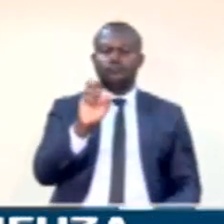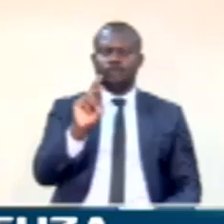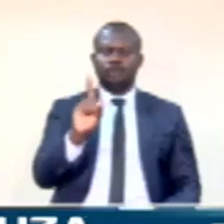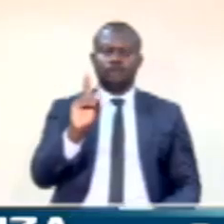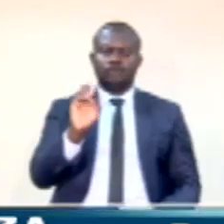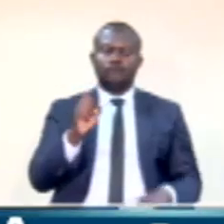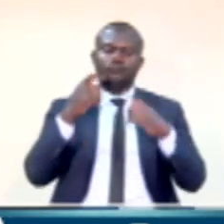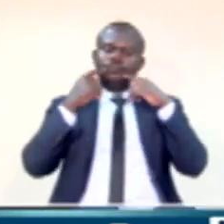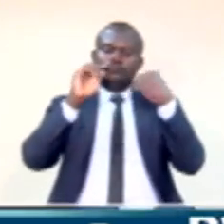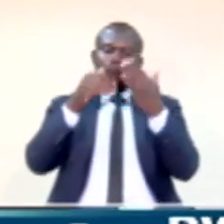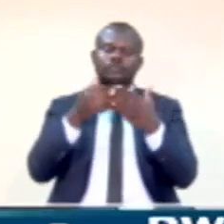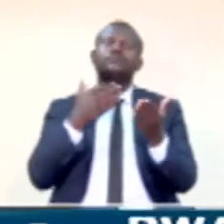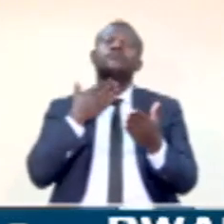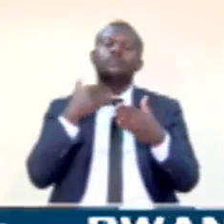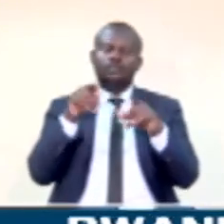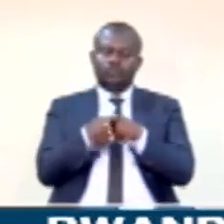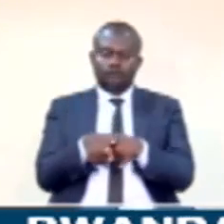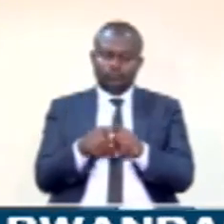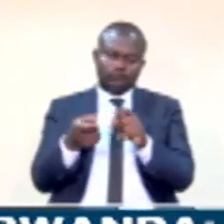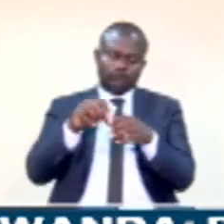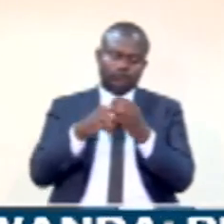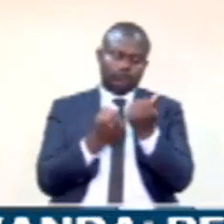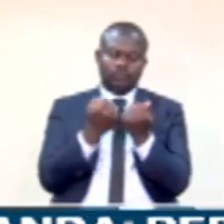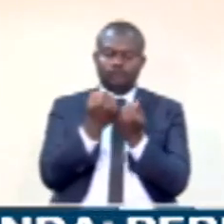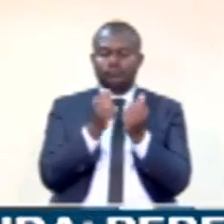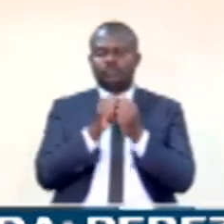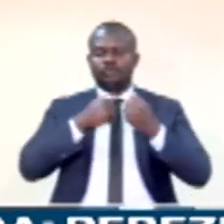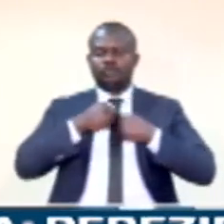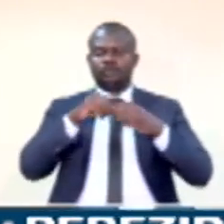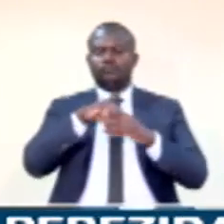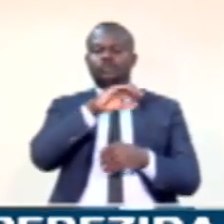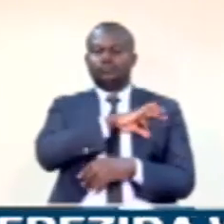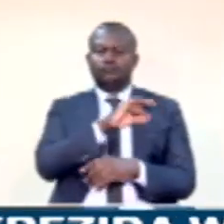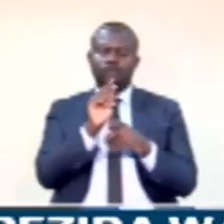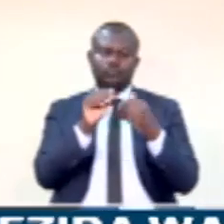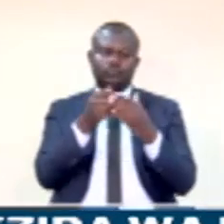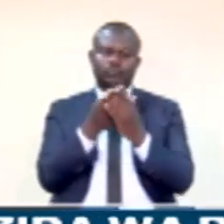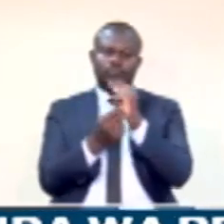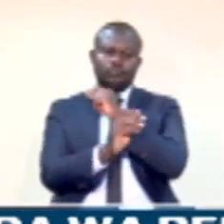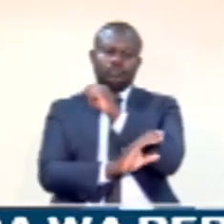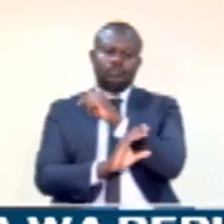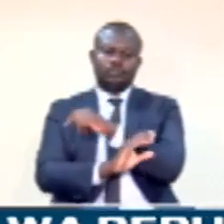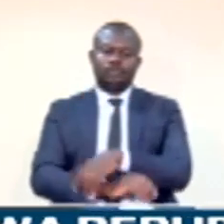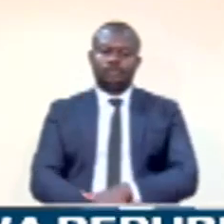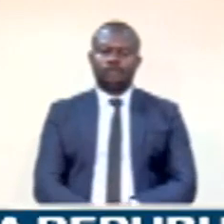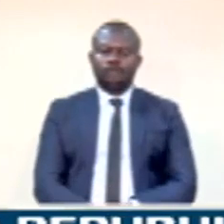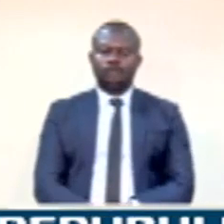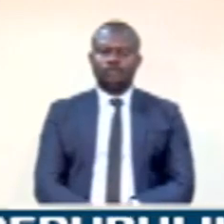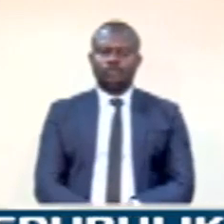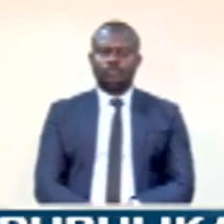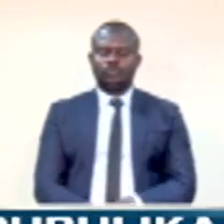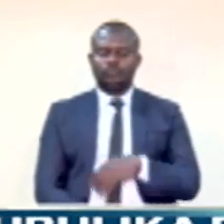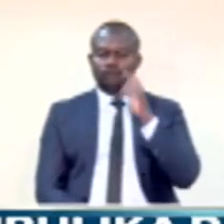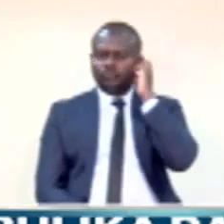ko igihugu cye nacyo cyifuza kongera ubuhahirane n'u Rwanda mu nyungu z'abaturage b'ibihugu byombi.